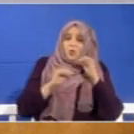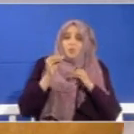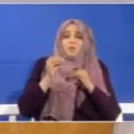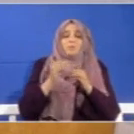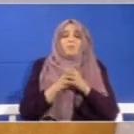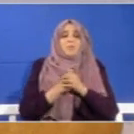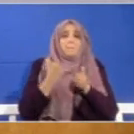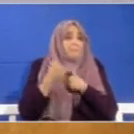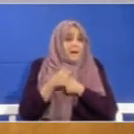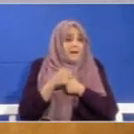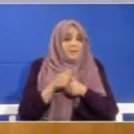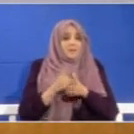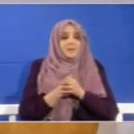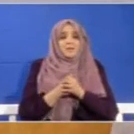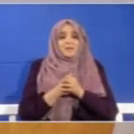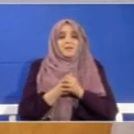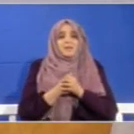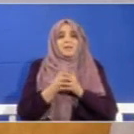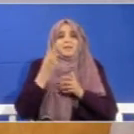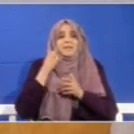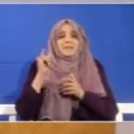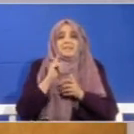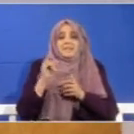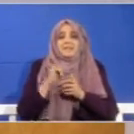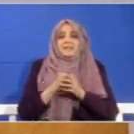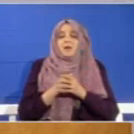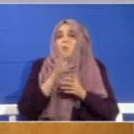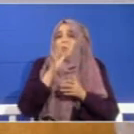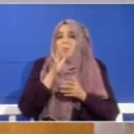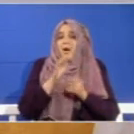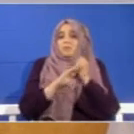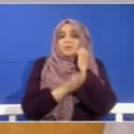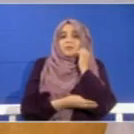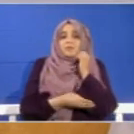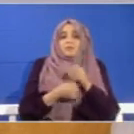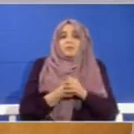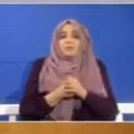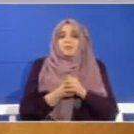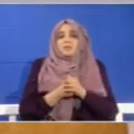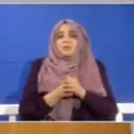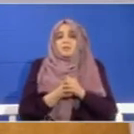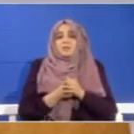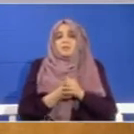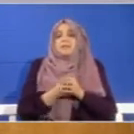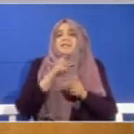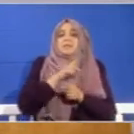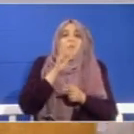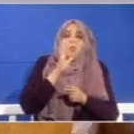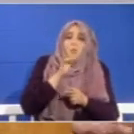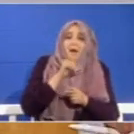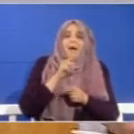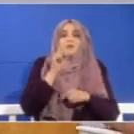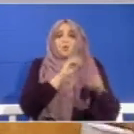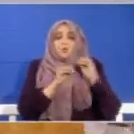وإذا كان ما تنجبش ممكن يعمل معها إجراءات نتاع التلقيح الصناعي إذا كان هو اللي ما ينجبش تصبر عليه مش هو الأول